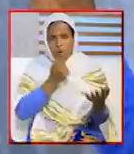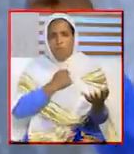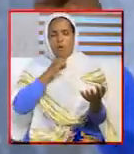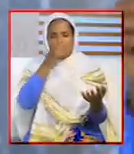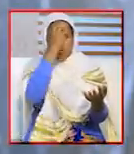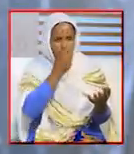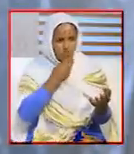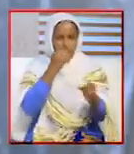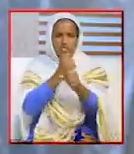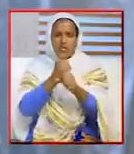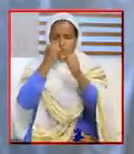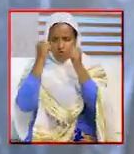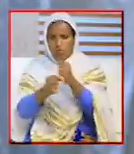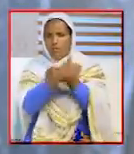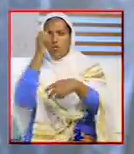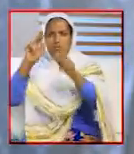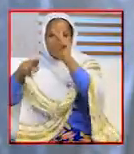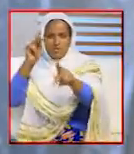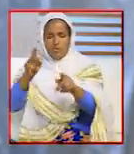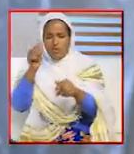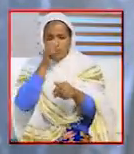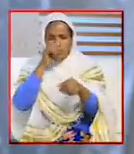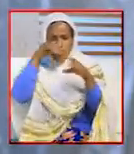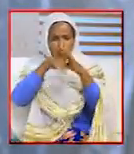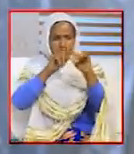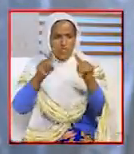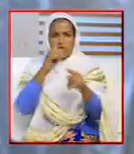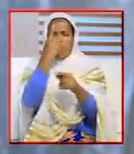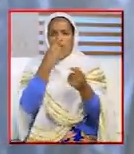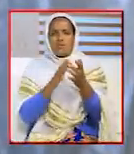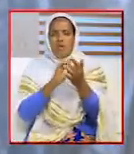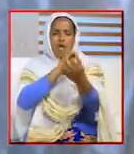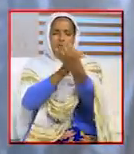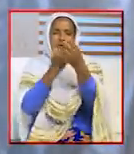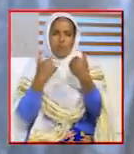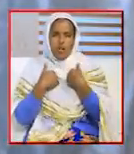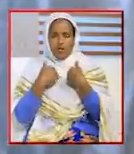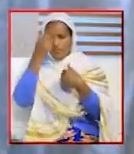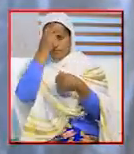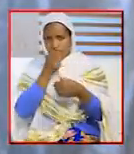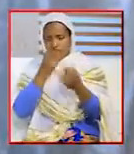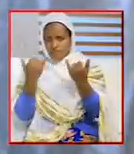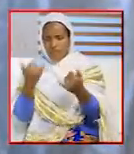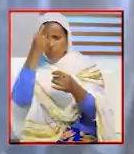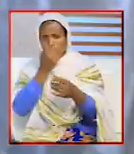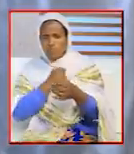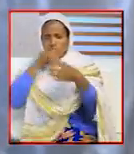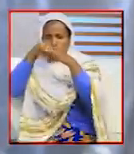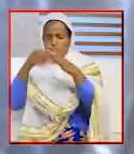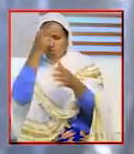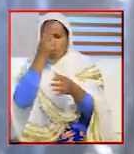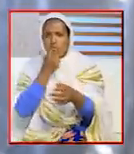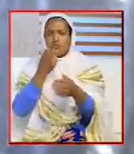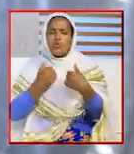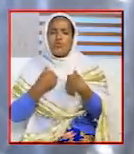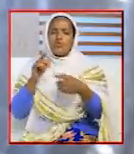የማያምኑ ወላጆችን መስራት ተችሏል በሌላው ማህበረሰብ። ኢትዮጵያ ግን አንድ ፖቴንሻል አቅም አለ። ወላጆች አሁን በእምነት ውስጥ ያሉ ወላጆች